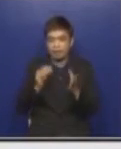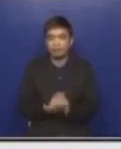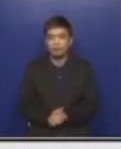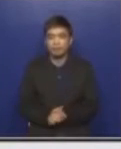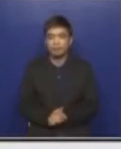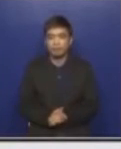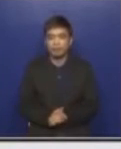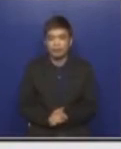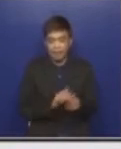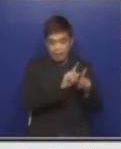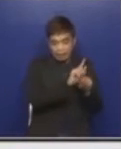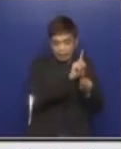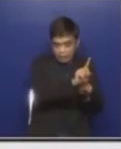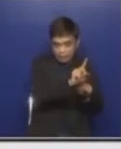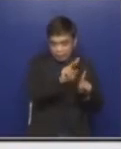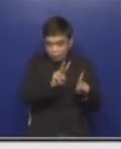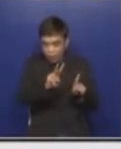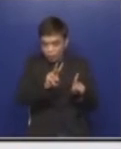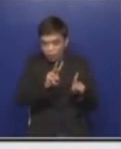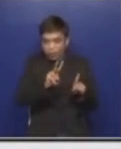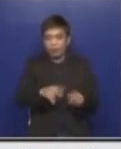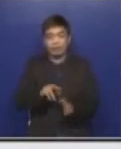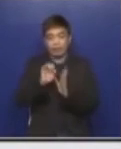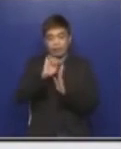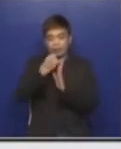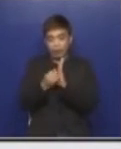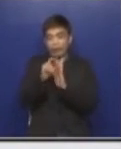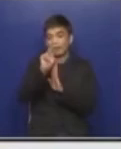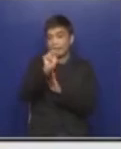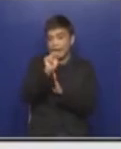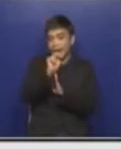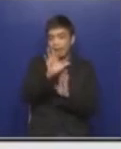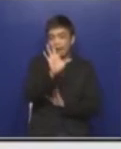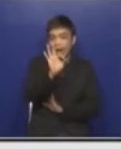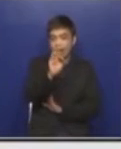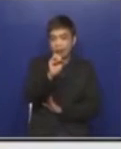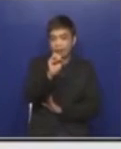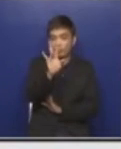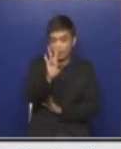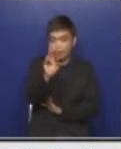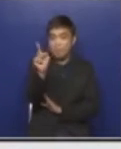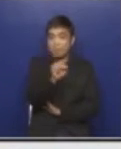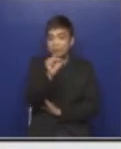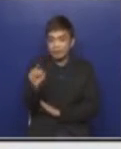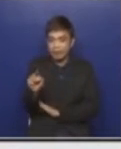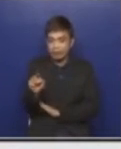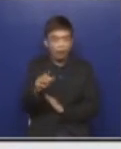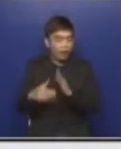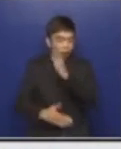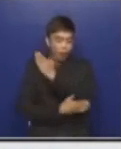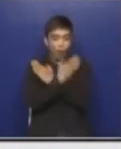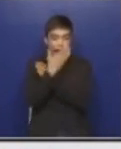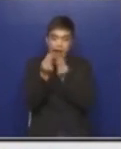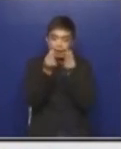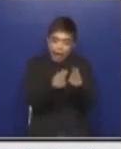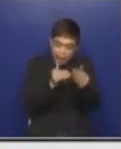ชุ่มน้ำที่1ที่2อย่างผมจังหวัดน่านนี่ครับ 97% นะ 97% ท่านประธานครับไม่มีโอกาสพัฒนากับ